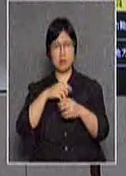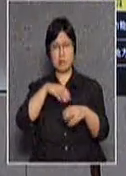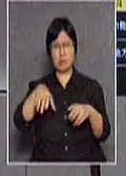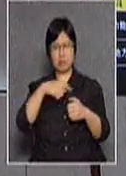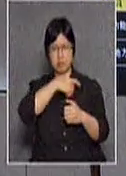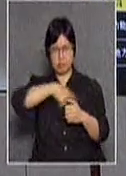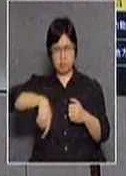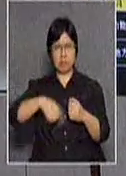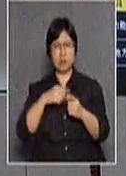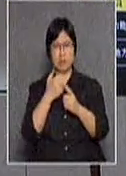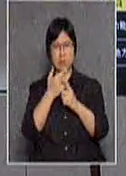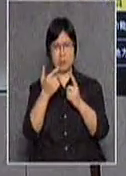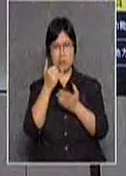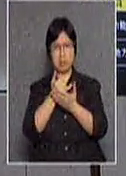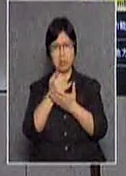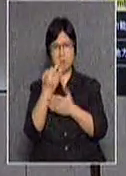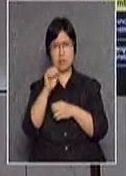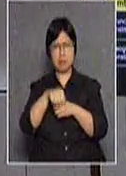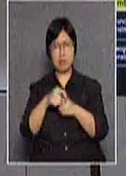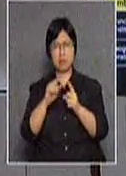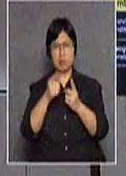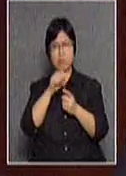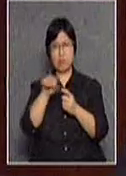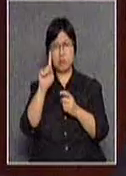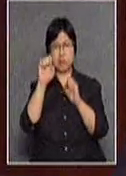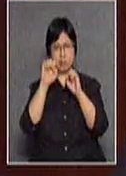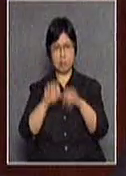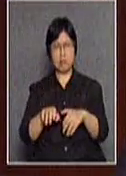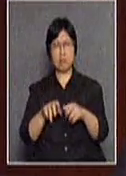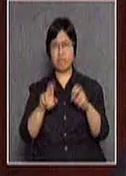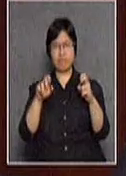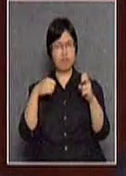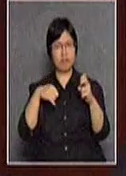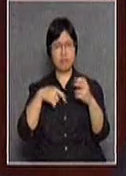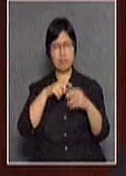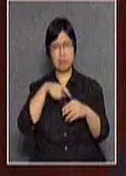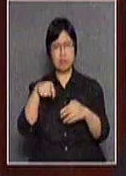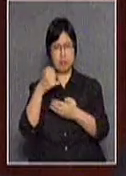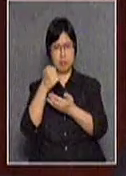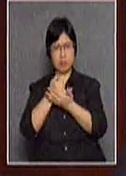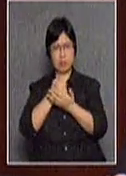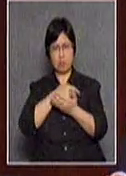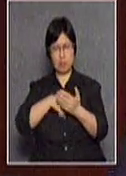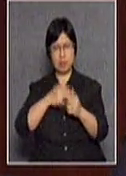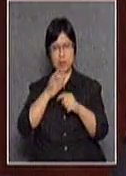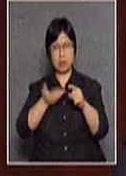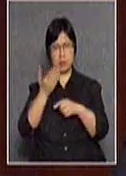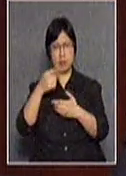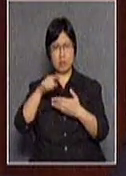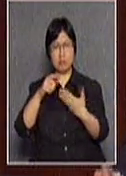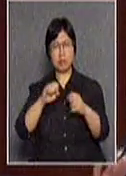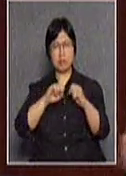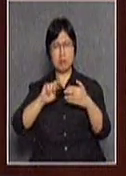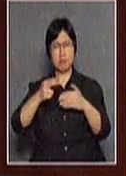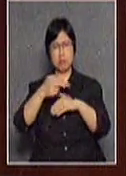員18位出席，3位贊成11位反對，1位棄權。議題未獲得兩部分在席委員分別以過半數贊成，我宣布修正案被否